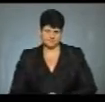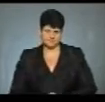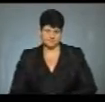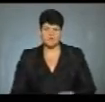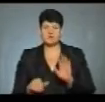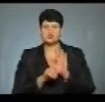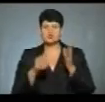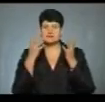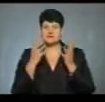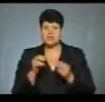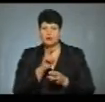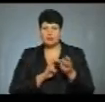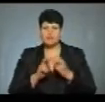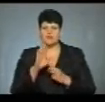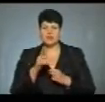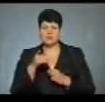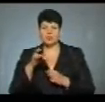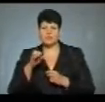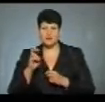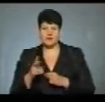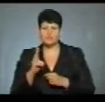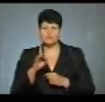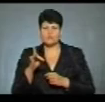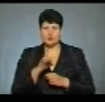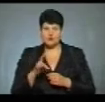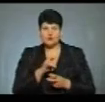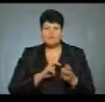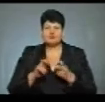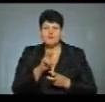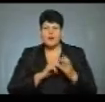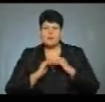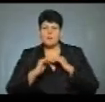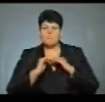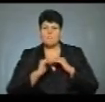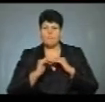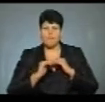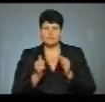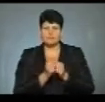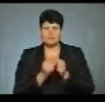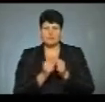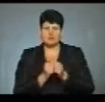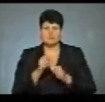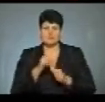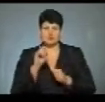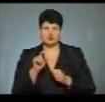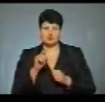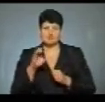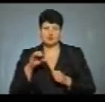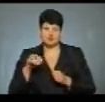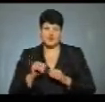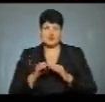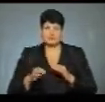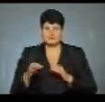Шостий день пошуків Віталія Груб'яка. У Козівському районі обшукали поле поблизу Золотої Слободи і ставок біля Козови. Наразі хлопця не